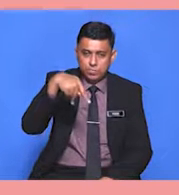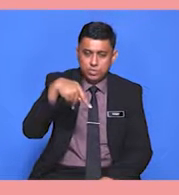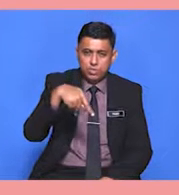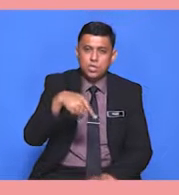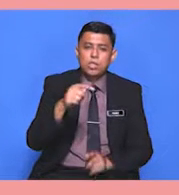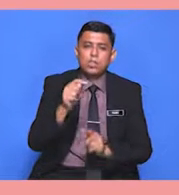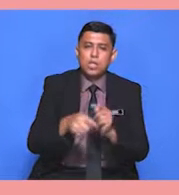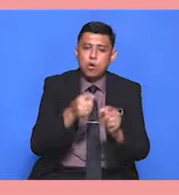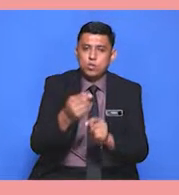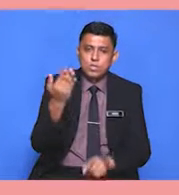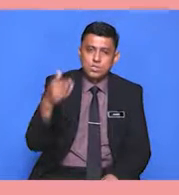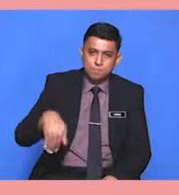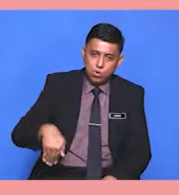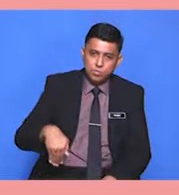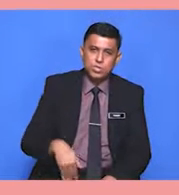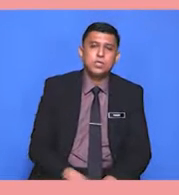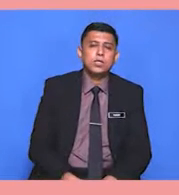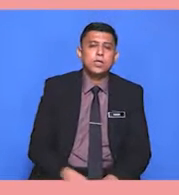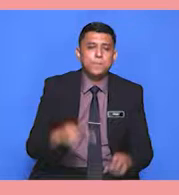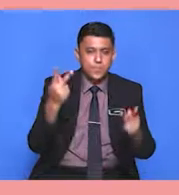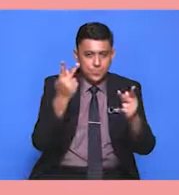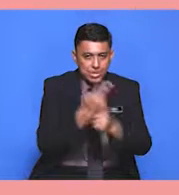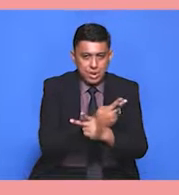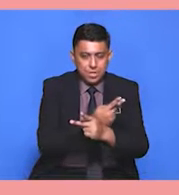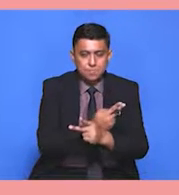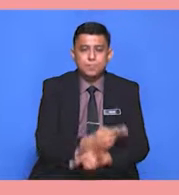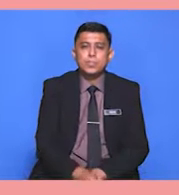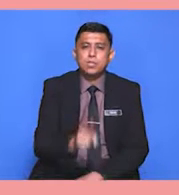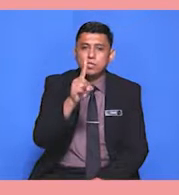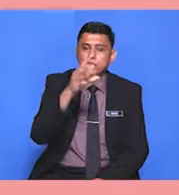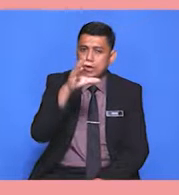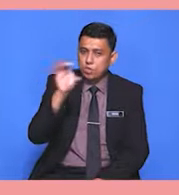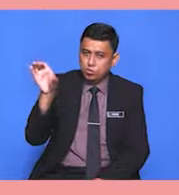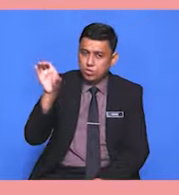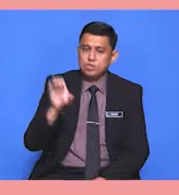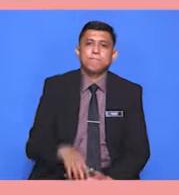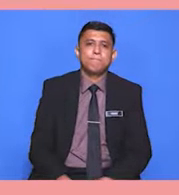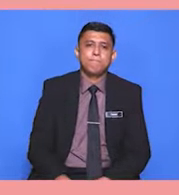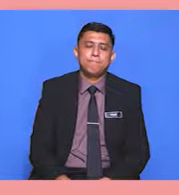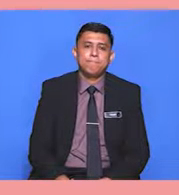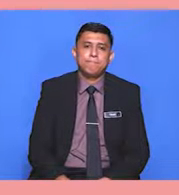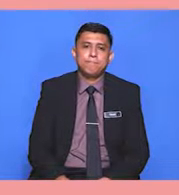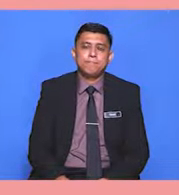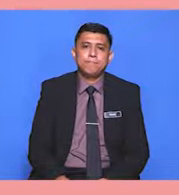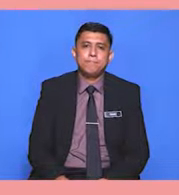sebelumnya. Kemudiannya didarabkan dengan 100.